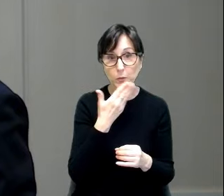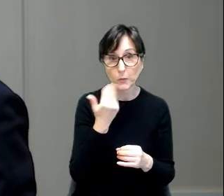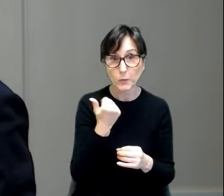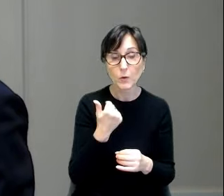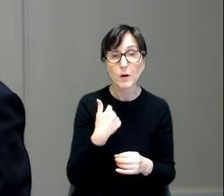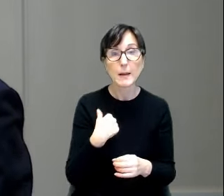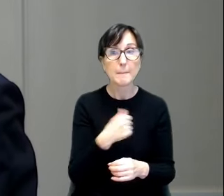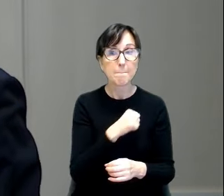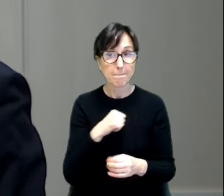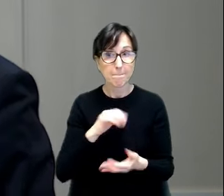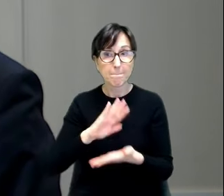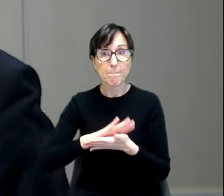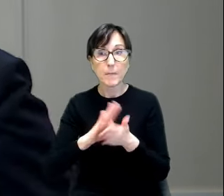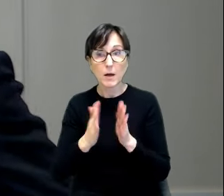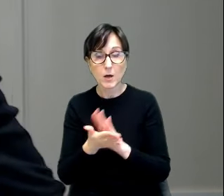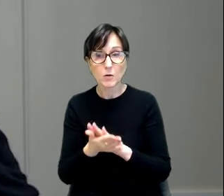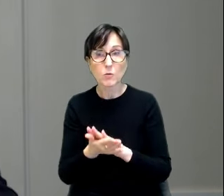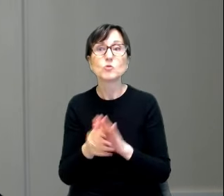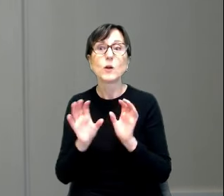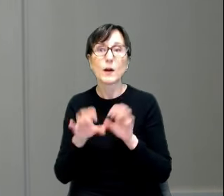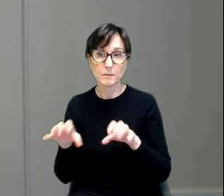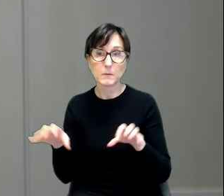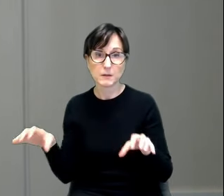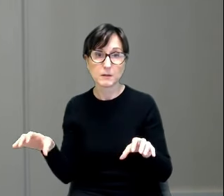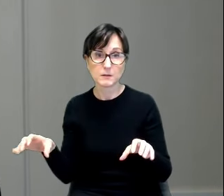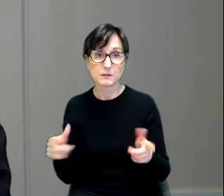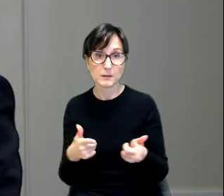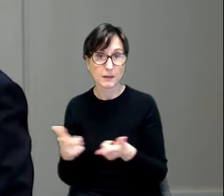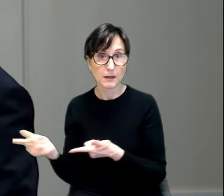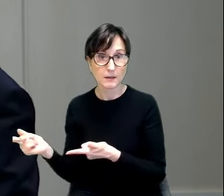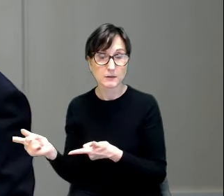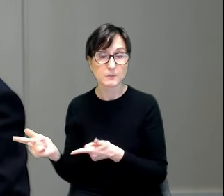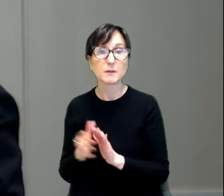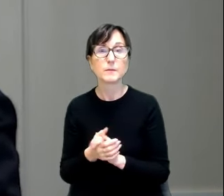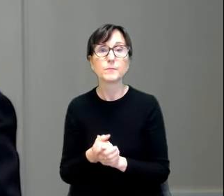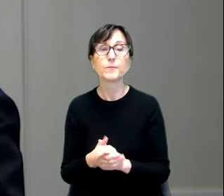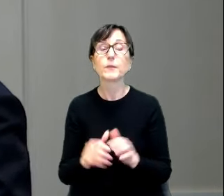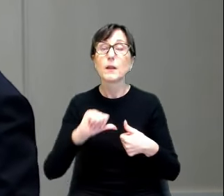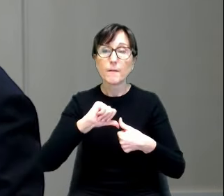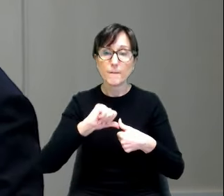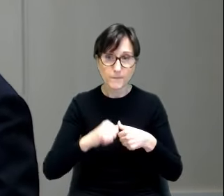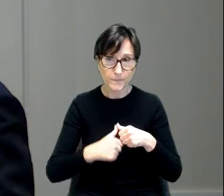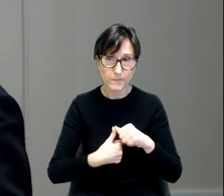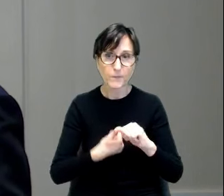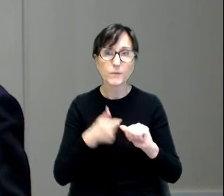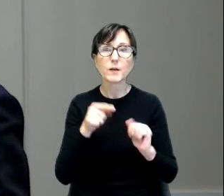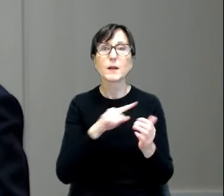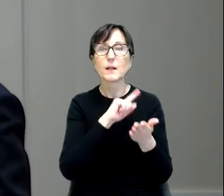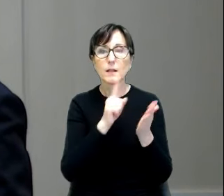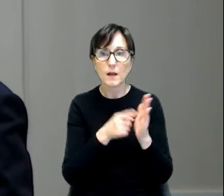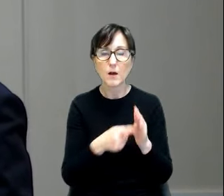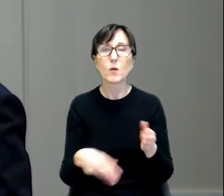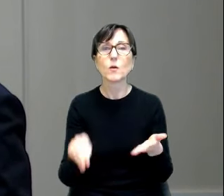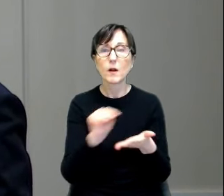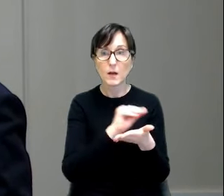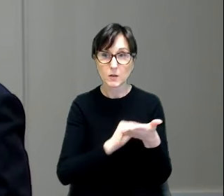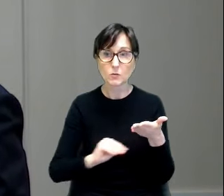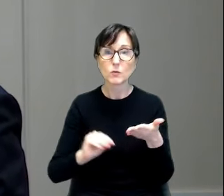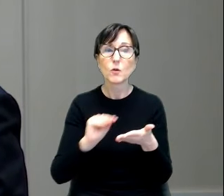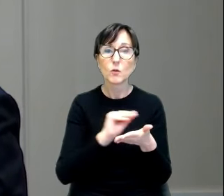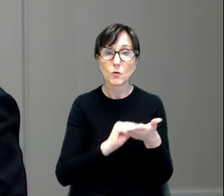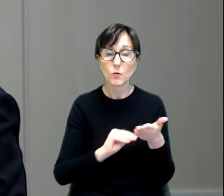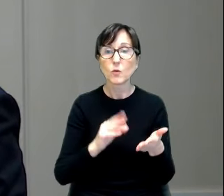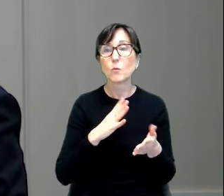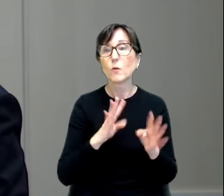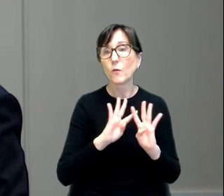paruošę administracija e pastoviai jūsų šitas klausimas skamba jau mes du kartus per komitetu šnekėjom du